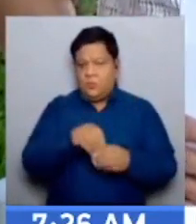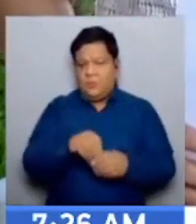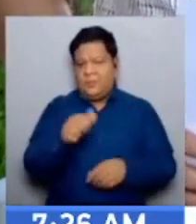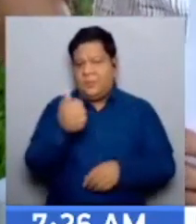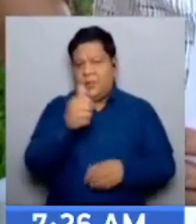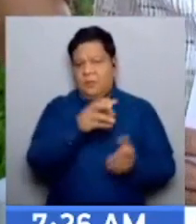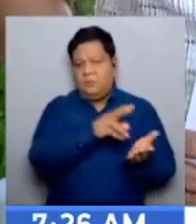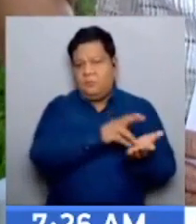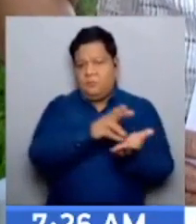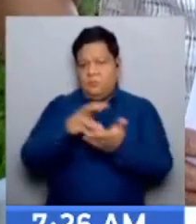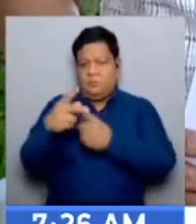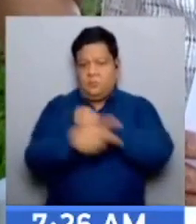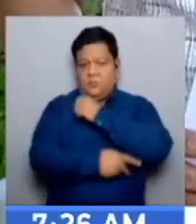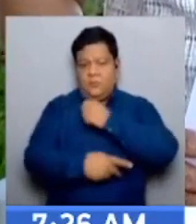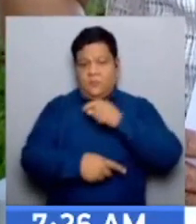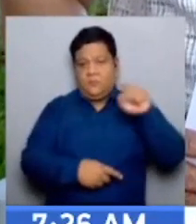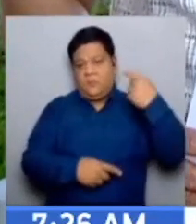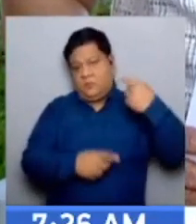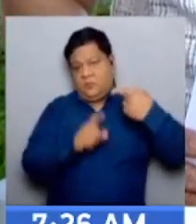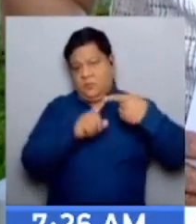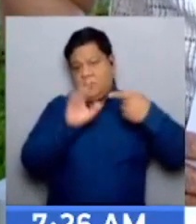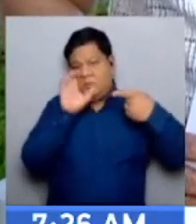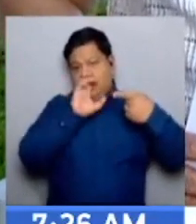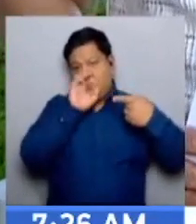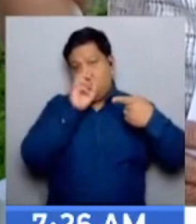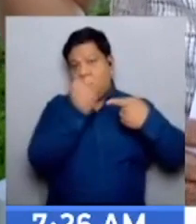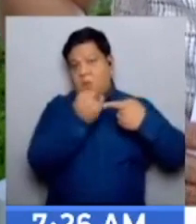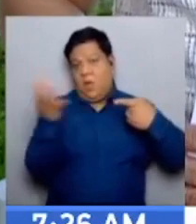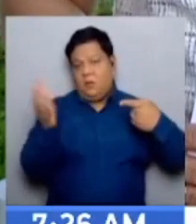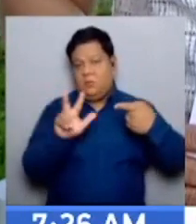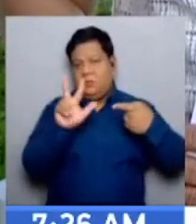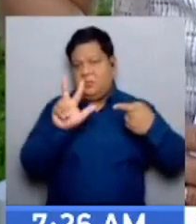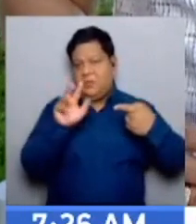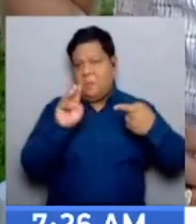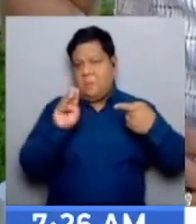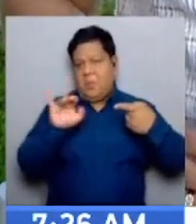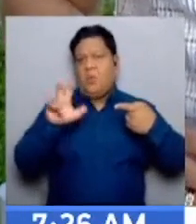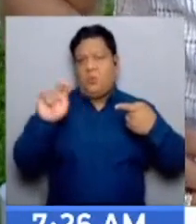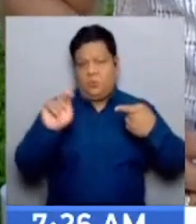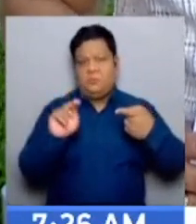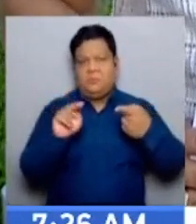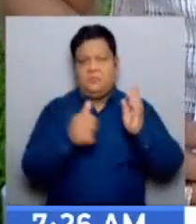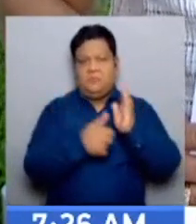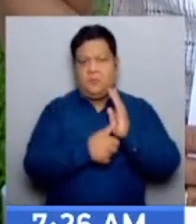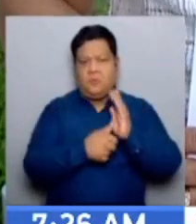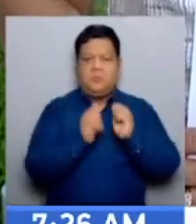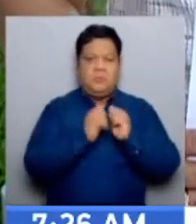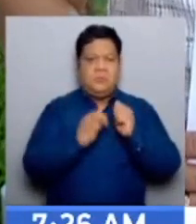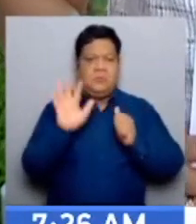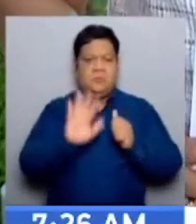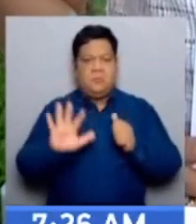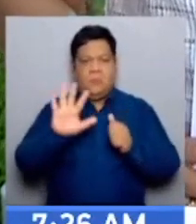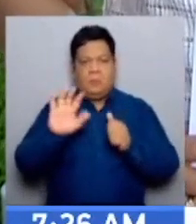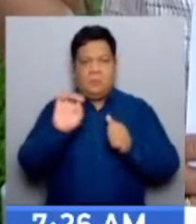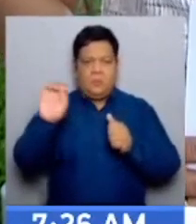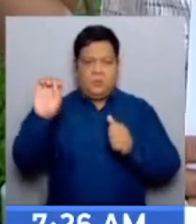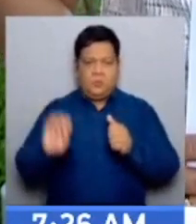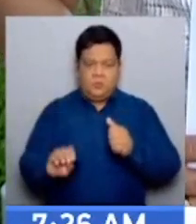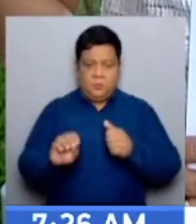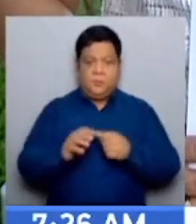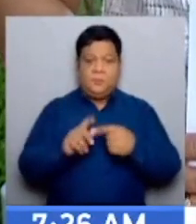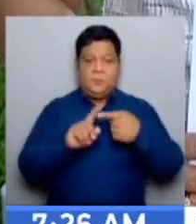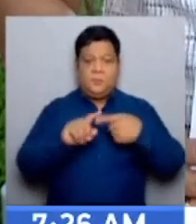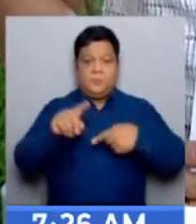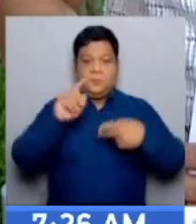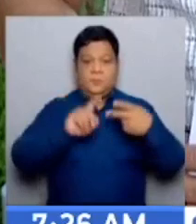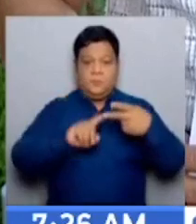Cebu Province na may mahigit 3 million registered voters o 5% ng total number of voters registered. Sinundan niya ng Cavite na may